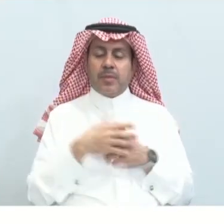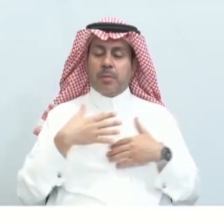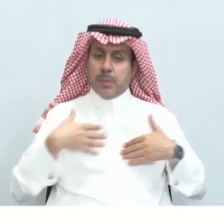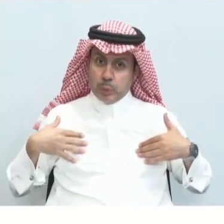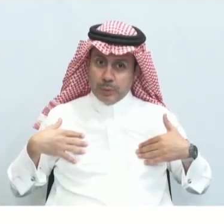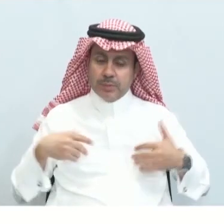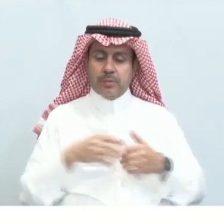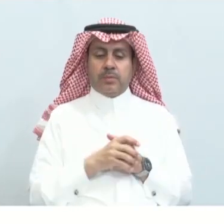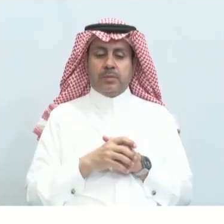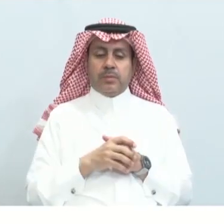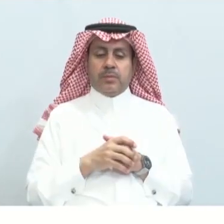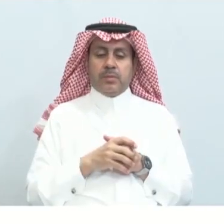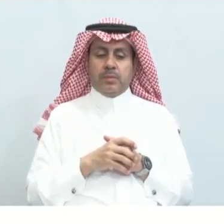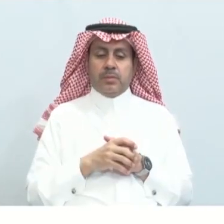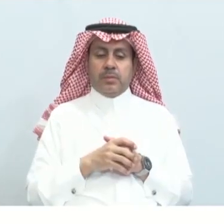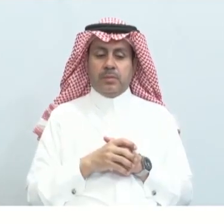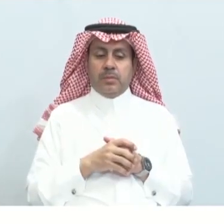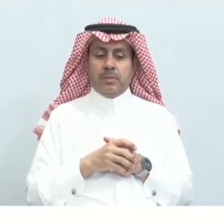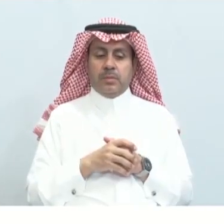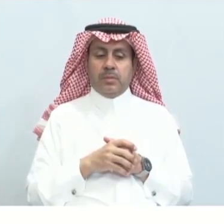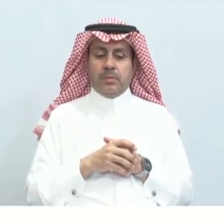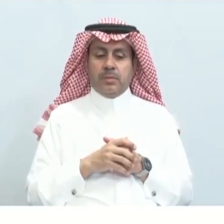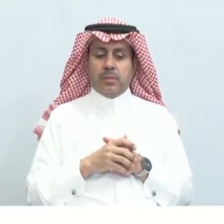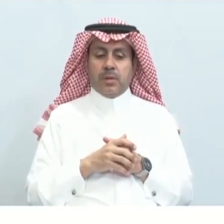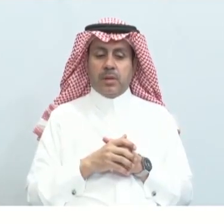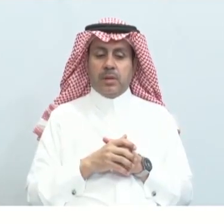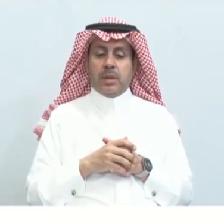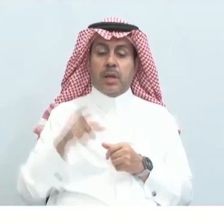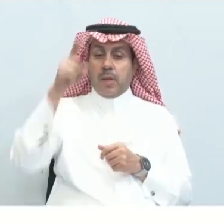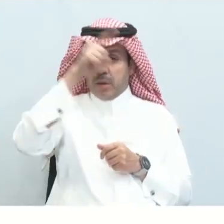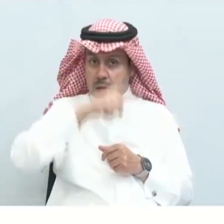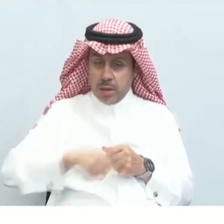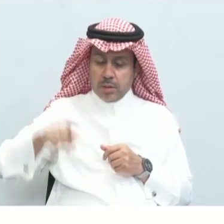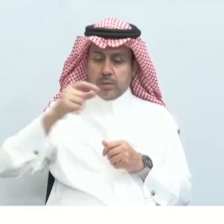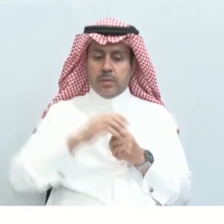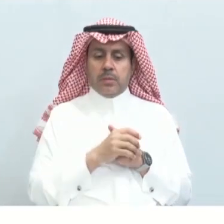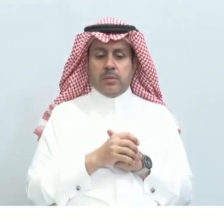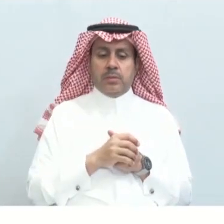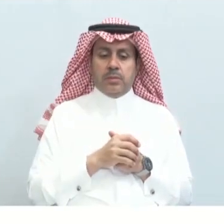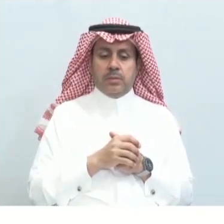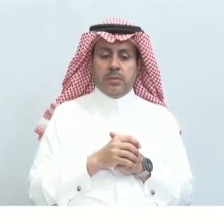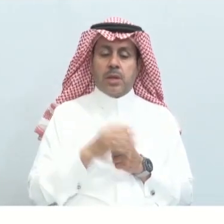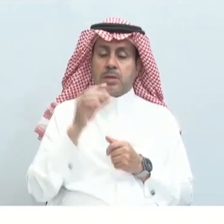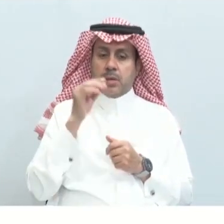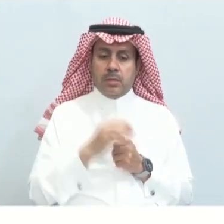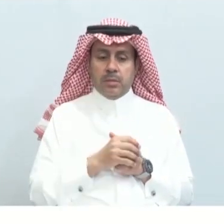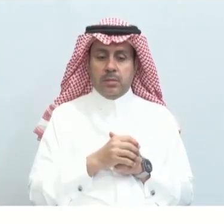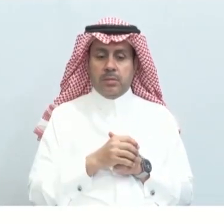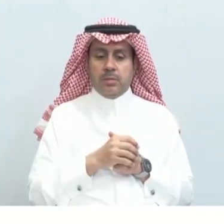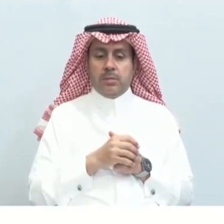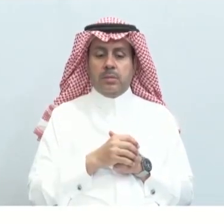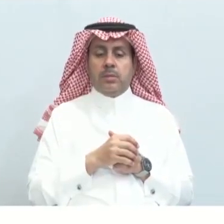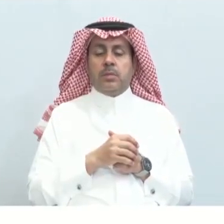الان تبتسم اليس كذلك اذا نضع دائره حولها احسنتم اذا نضع